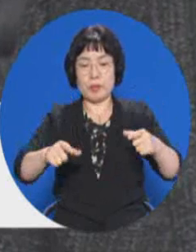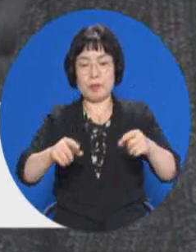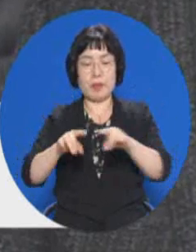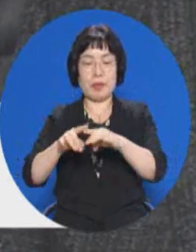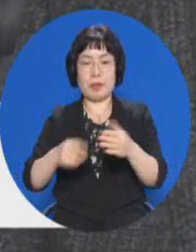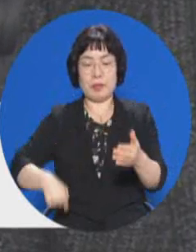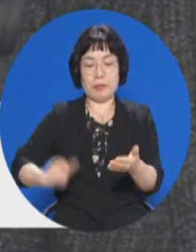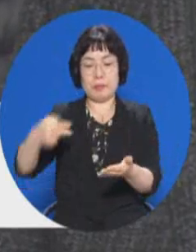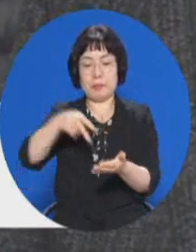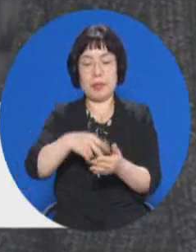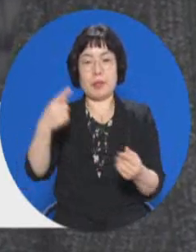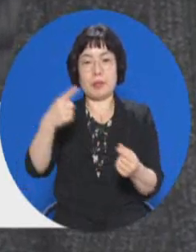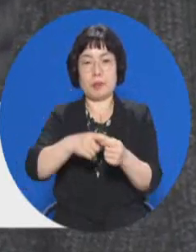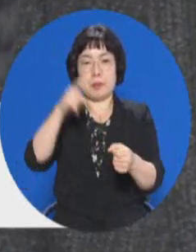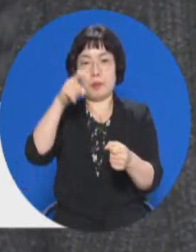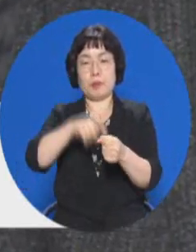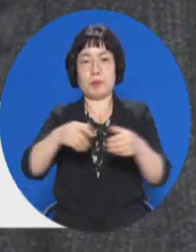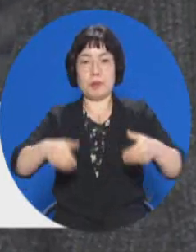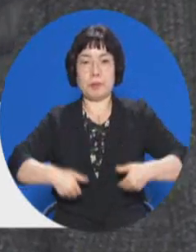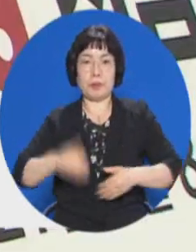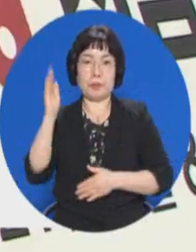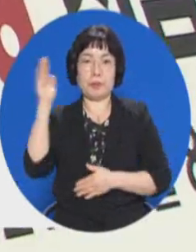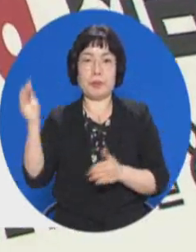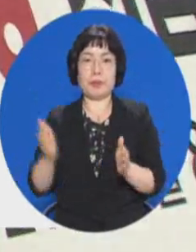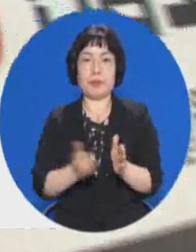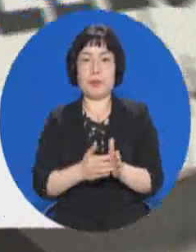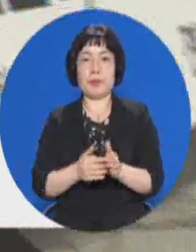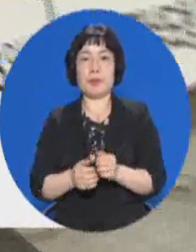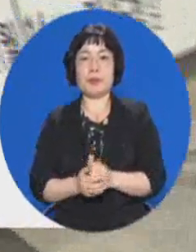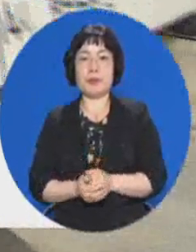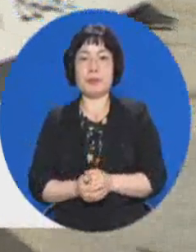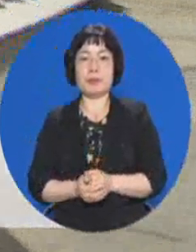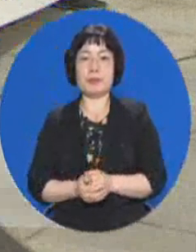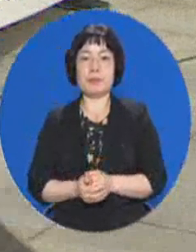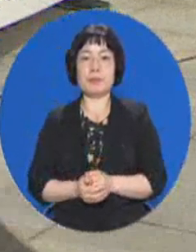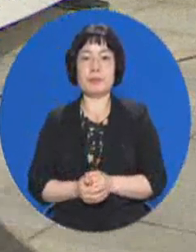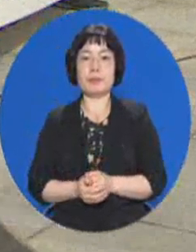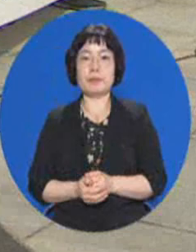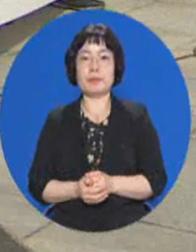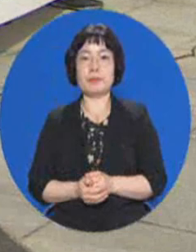1차적인 목표로 삼아야 한다고 강조했습니다.